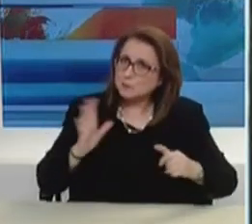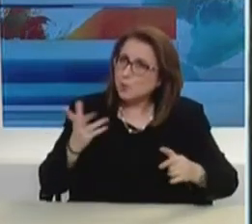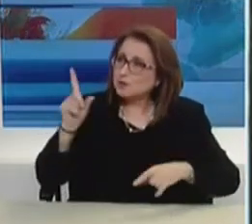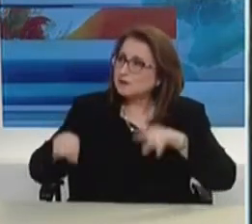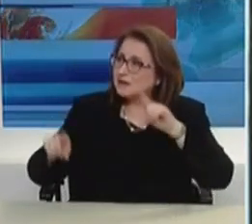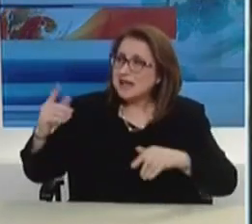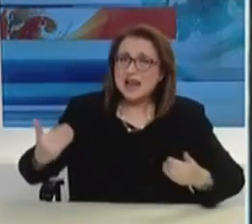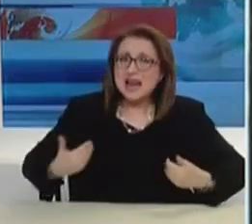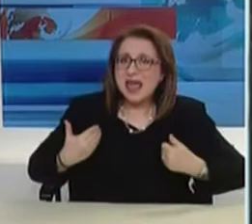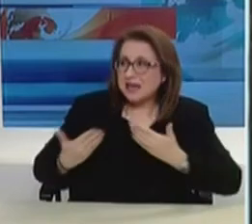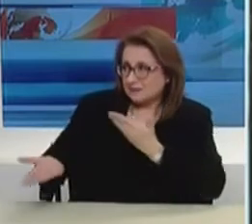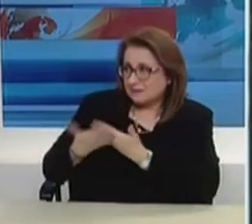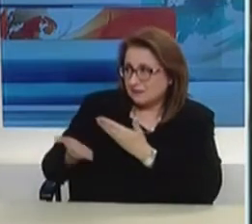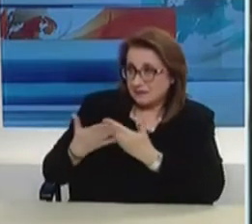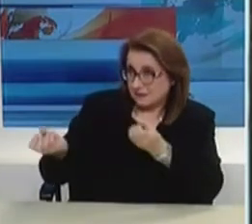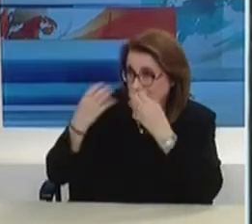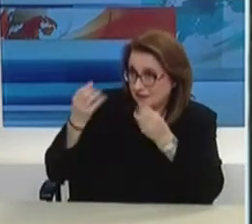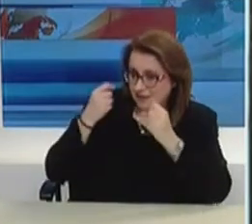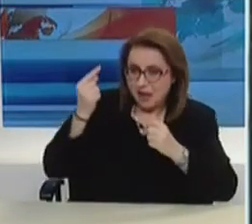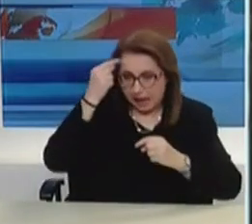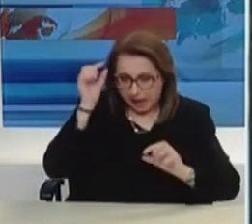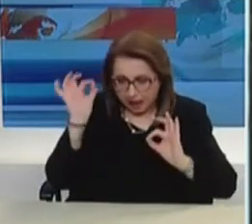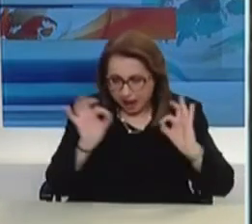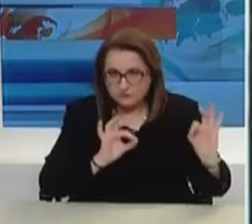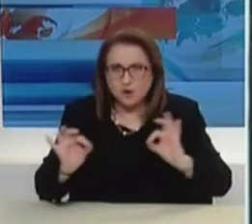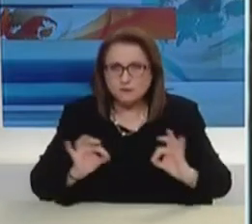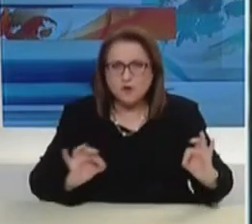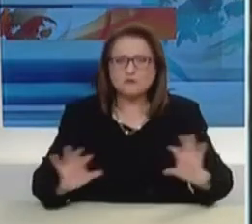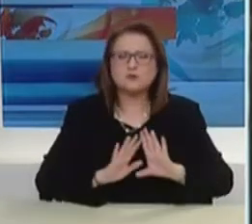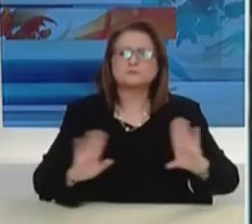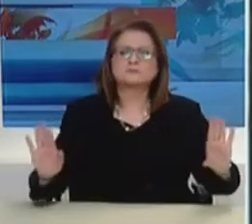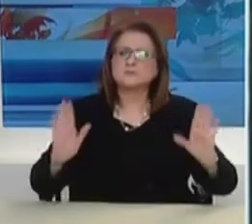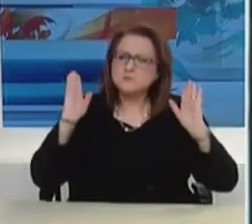μας. Μένουμε ασφαλείς, μένουμε υγιείς.